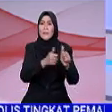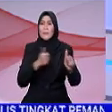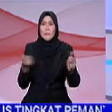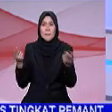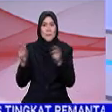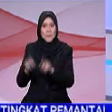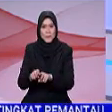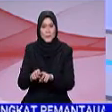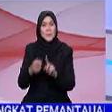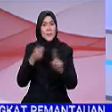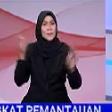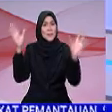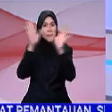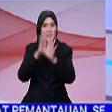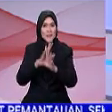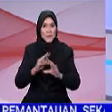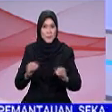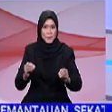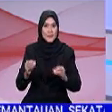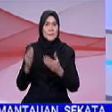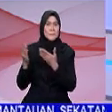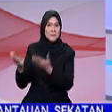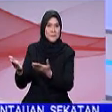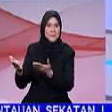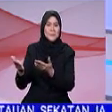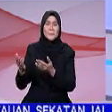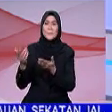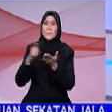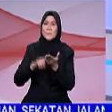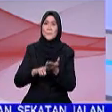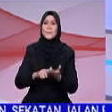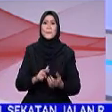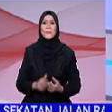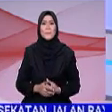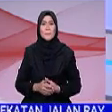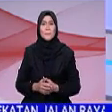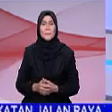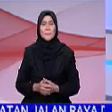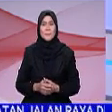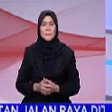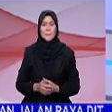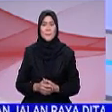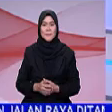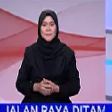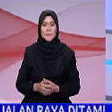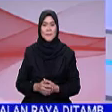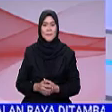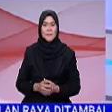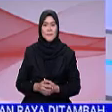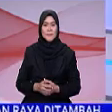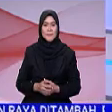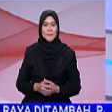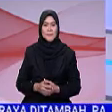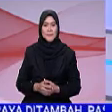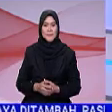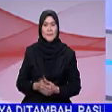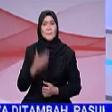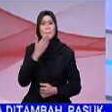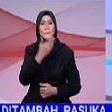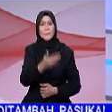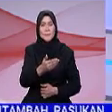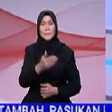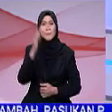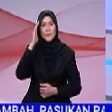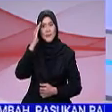tragedi. Dari Sarawak, kepada Samering, terus dengan laporannya. Silakan. Terima kasih